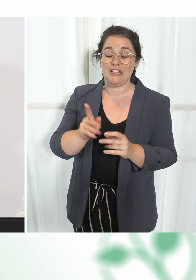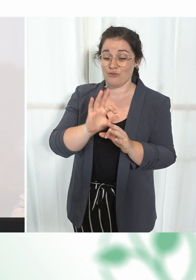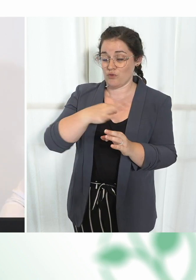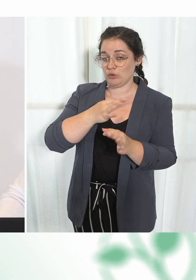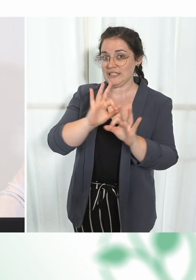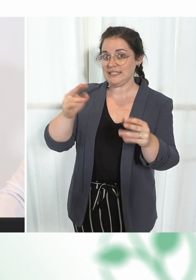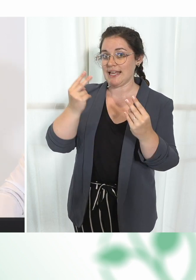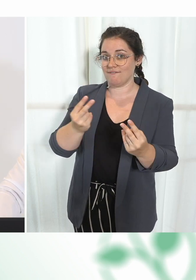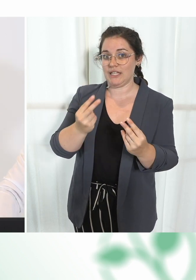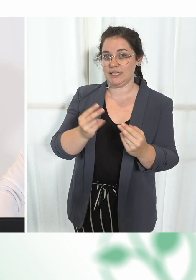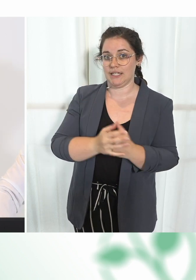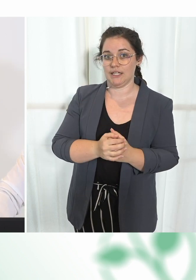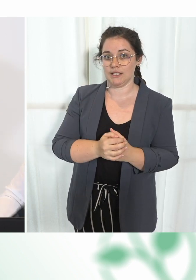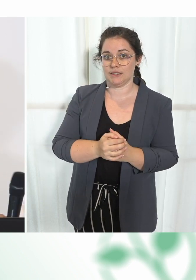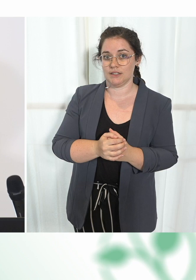wir